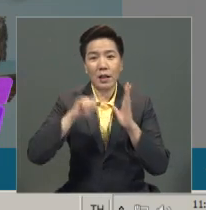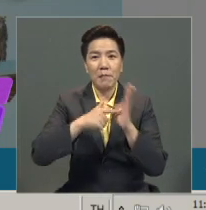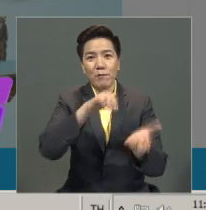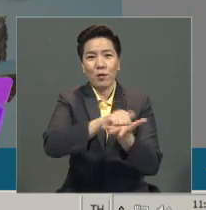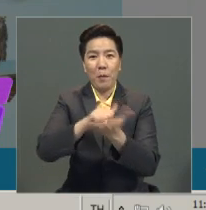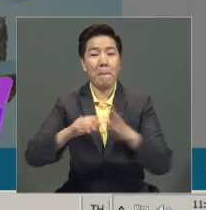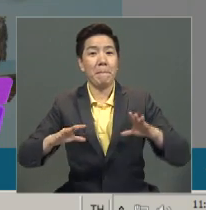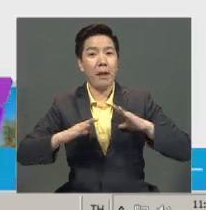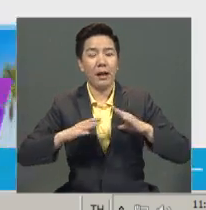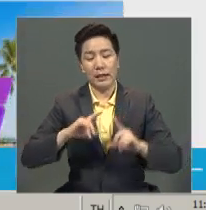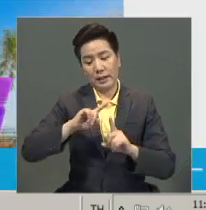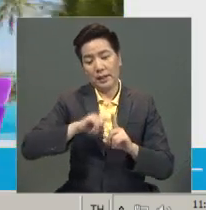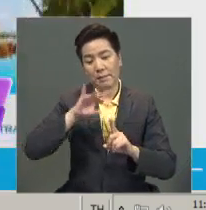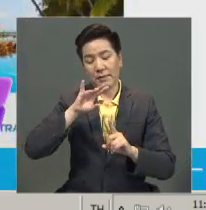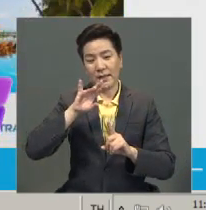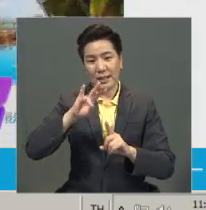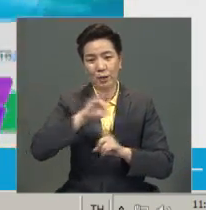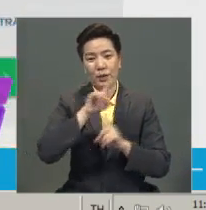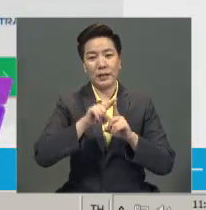ล้านคนที่รับเสร็จแล้วเนี่ยปรากฏว่าไปดูโรงการณ์ยอดจองโรงแรมนะครับเขาบอกว่าขณะนี้จองยอดจองโรงแรมที่เปิดให้ผู้ลงทะเบียนสำเร็จไปใช้สิทธิ์ที่เริ่มจองที่พักตั้งแต่18